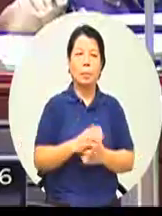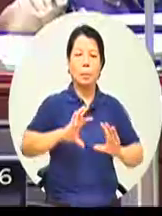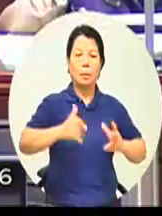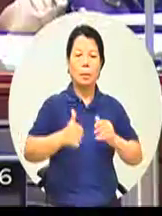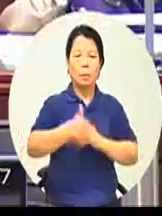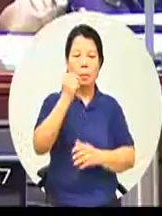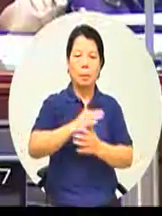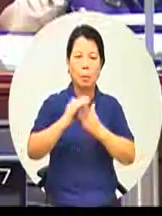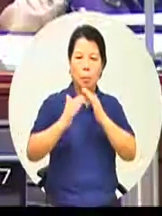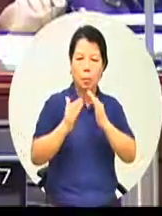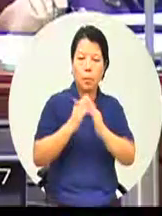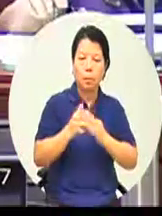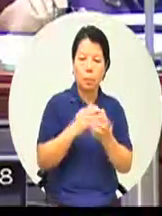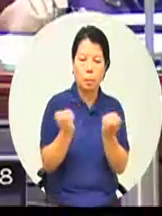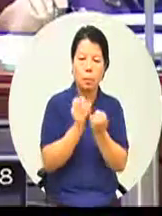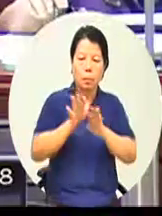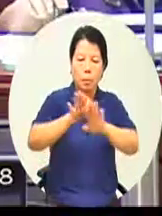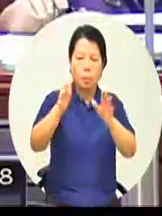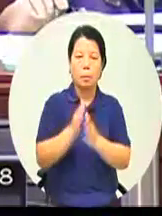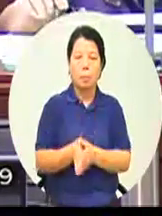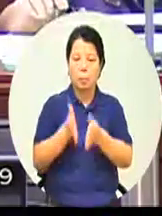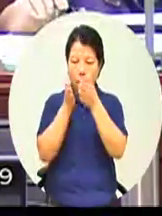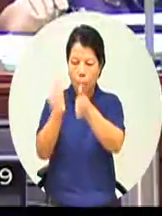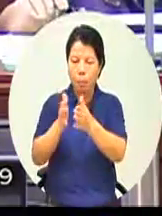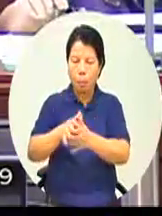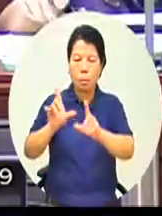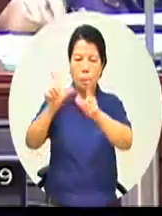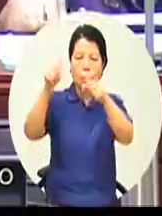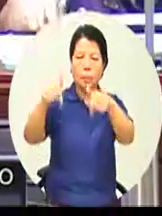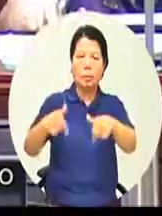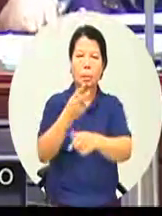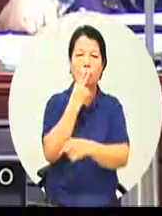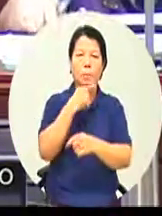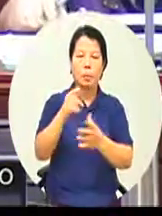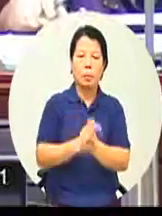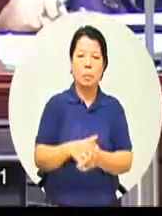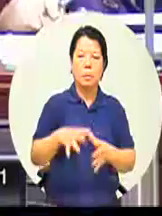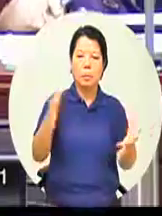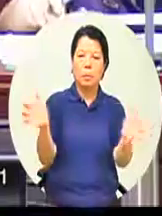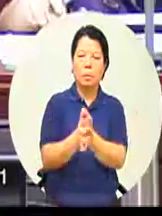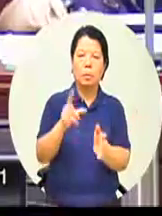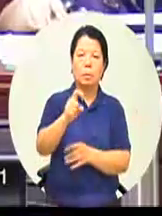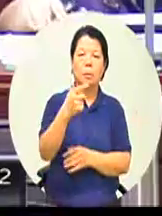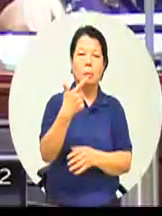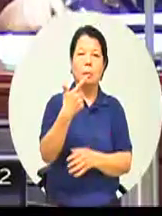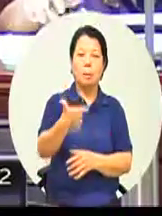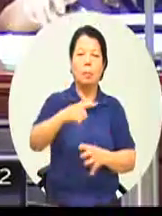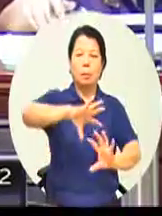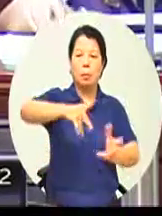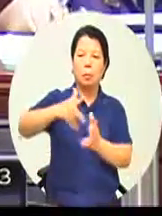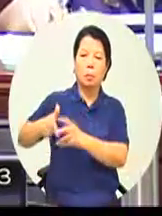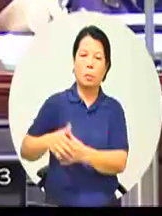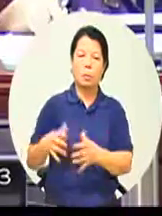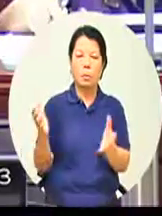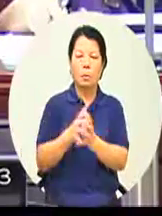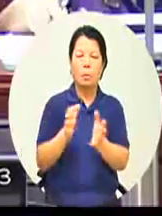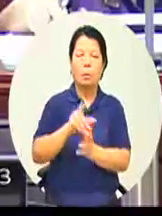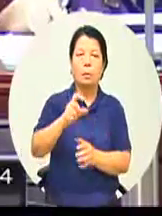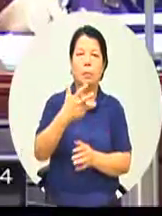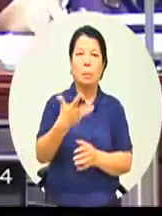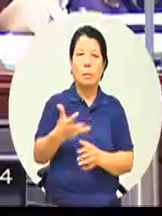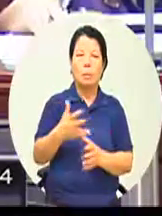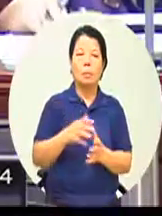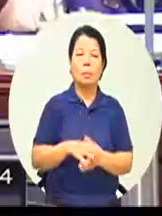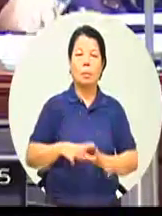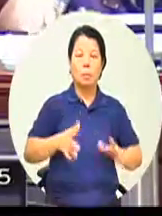的战略发展是要转向东南亚跟南亚，一共有16个国家，如果加纽澳还有18个国家。那这